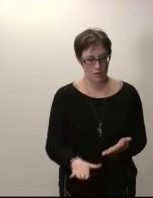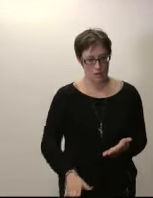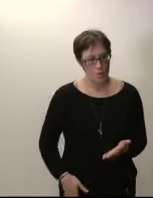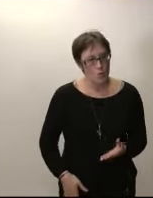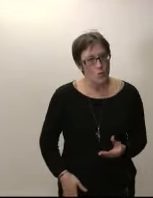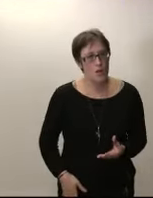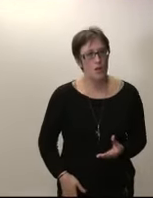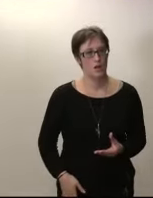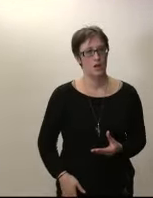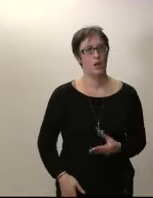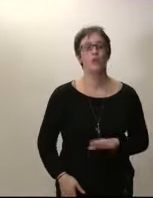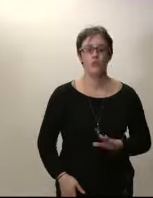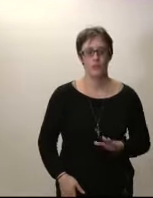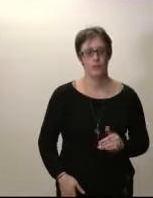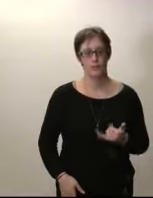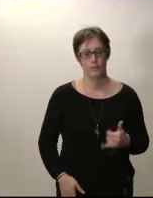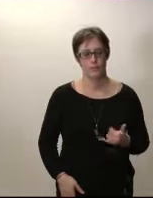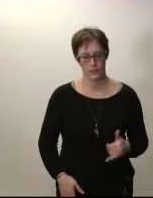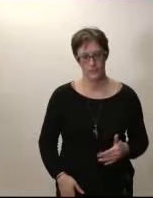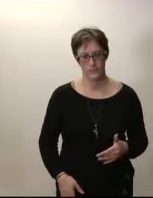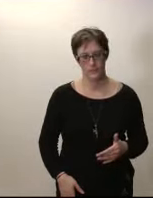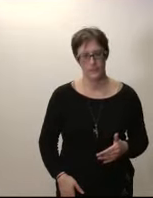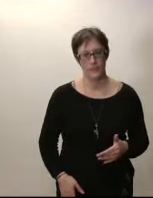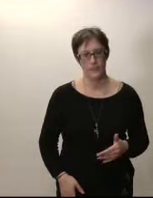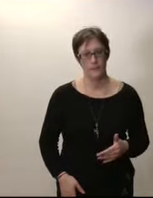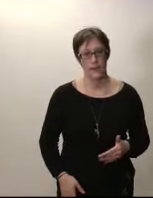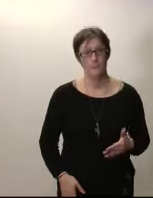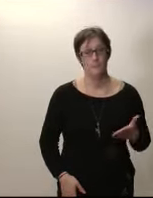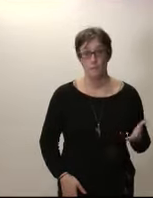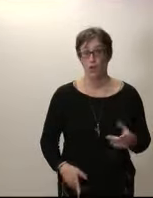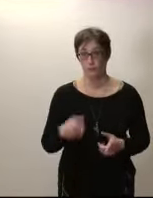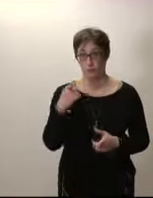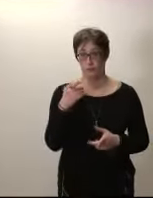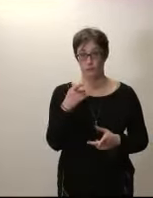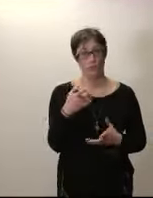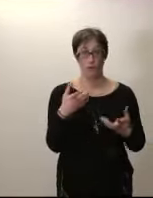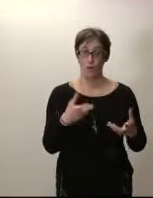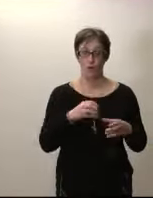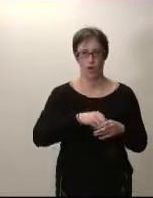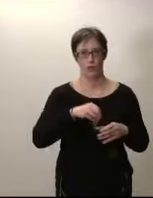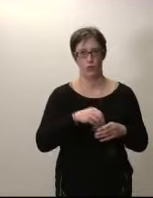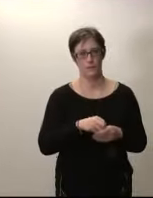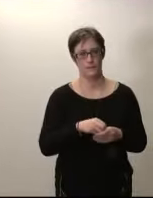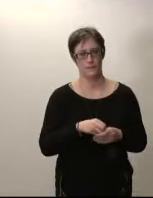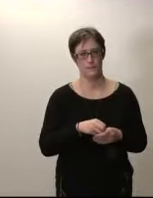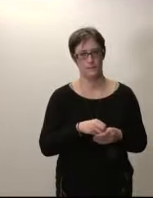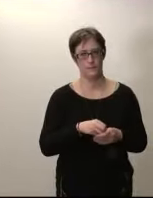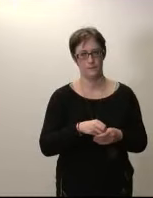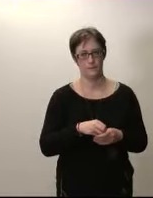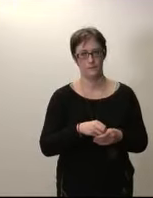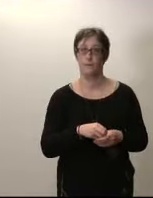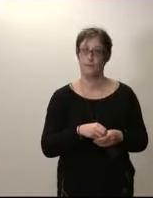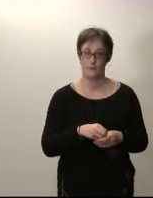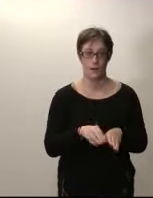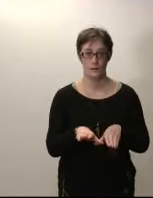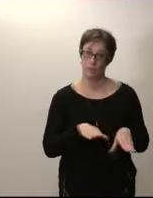Alors, je continue à vous dire que si vous voulez faire des économies, vous avez plusieurs façons